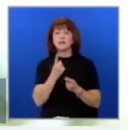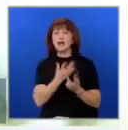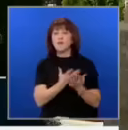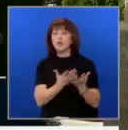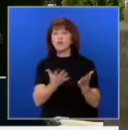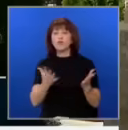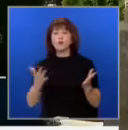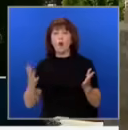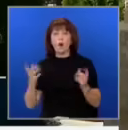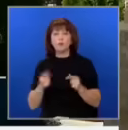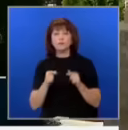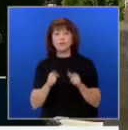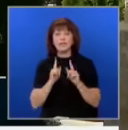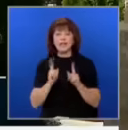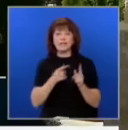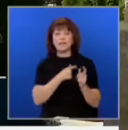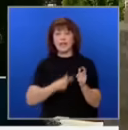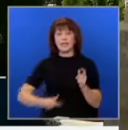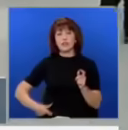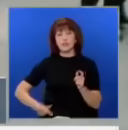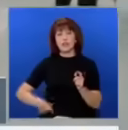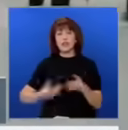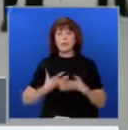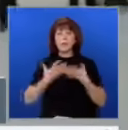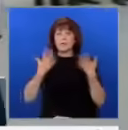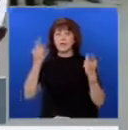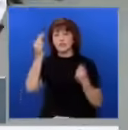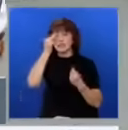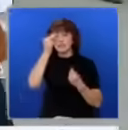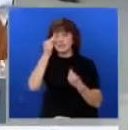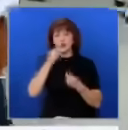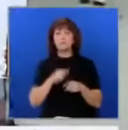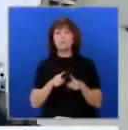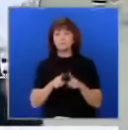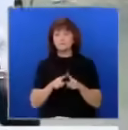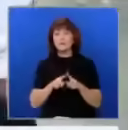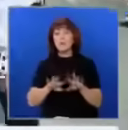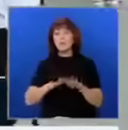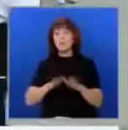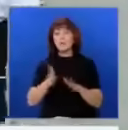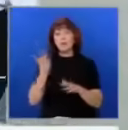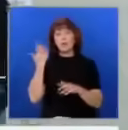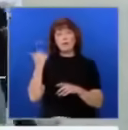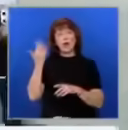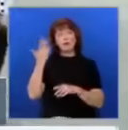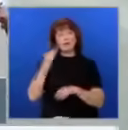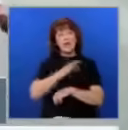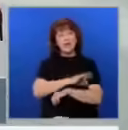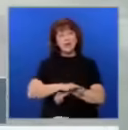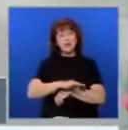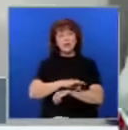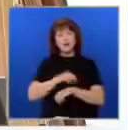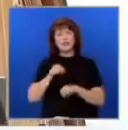че това може би трябва да стане националния празник на България. Възстановка с ареста на генерал-губернатора и възвестяването на